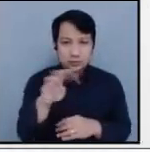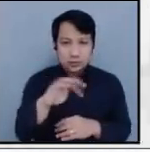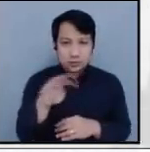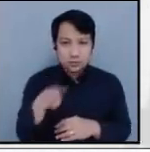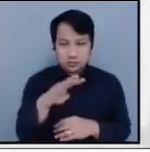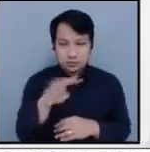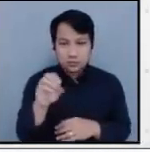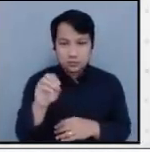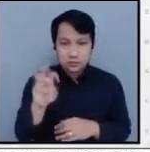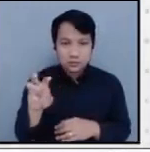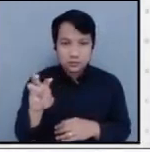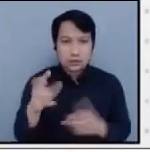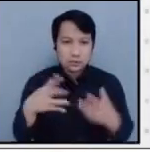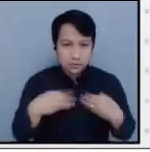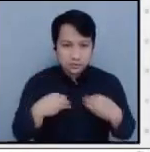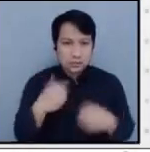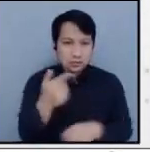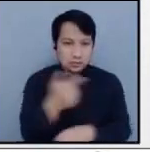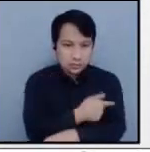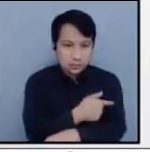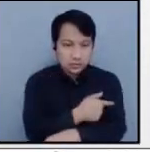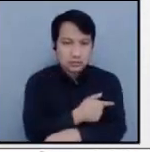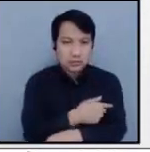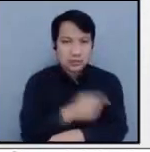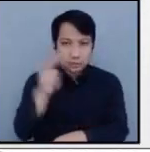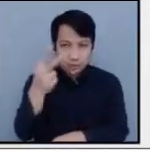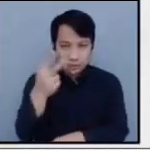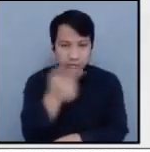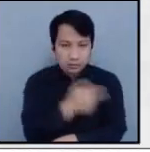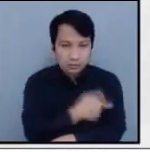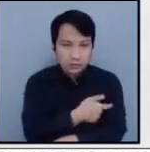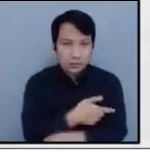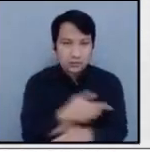56,444,406 ang nakatanggap po ng pangalawang bakuna. Nasa